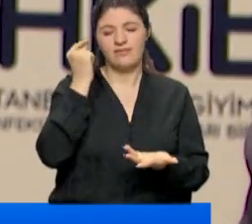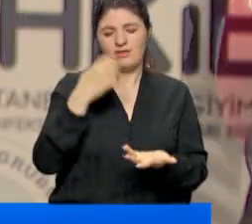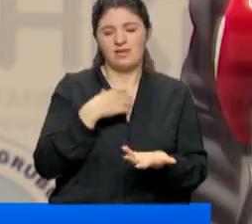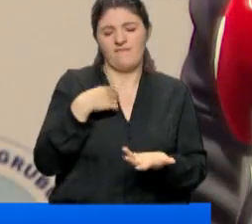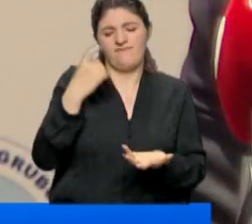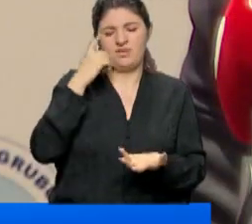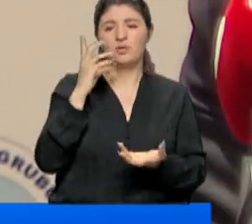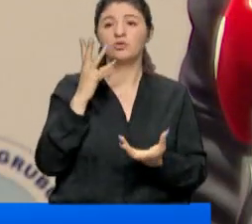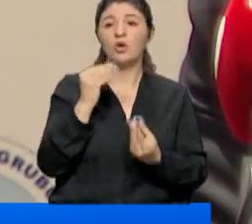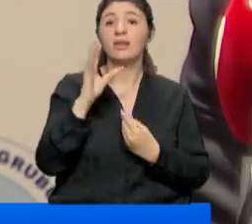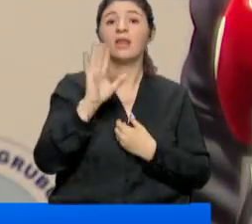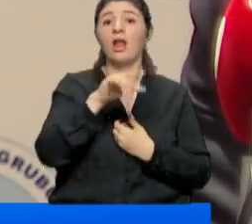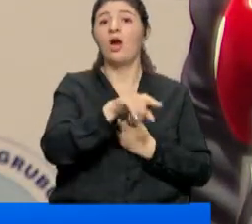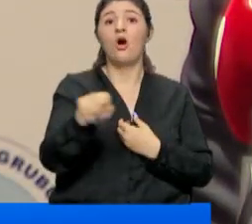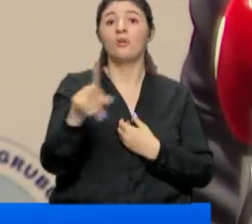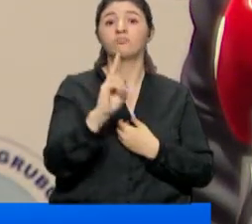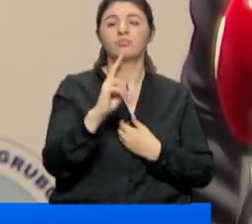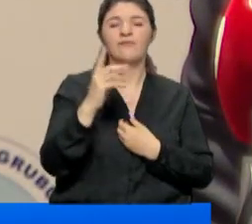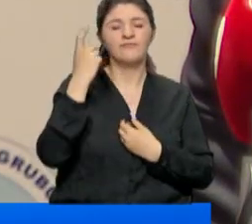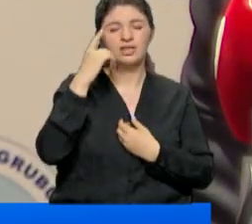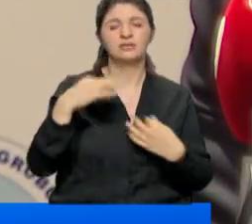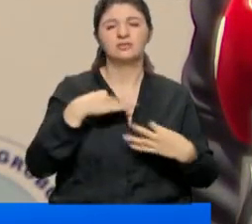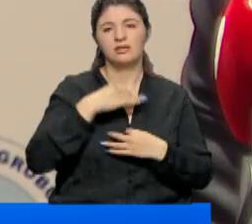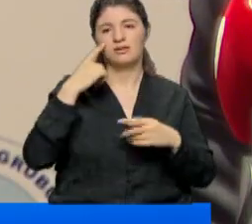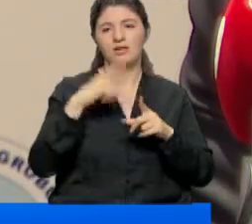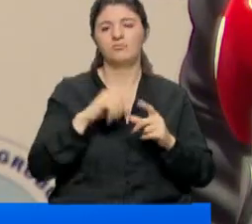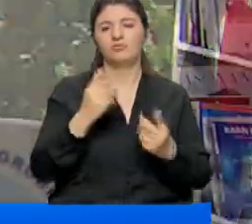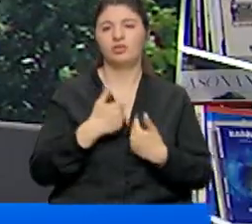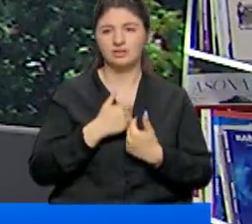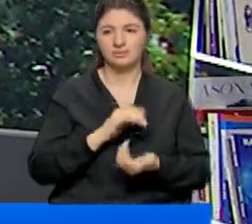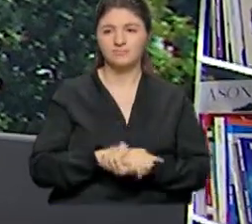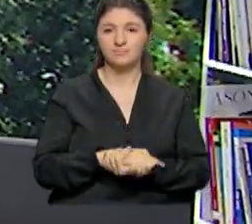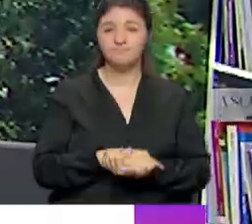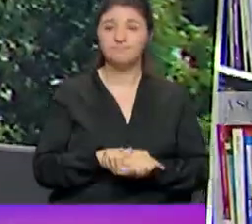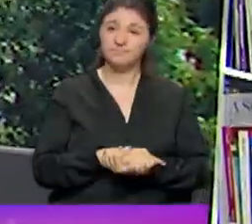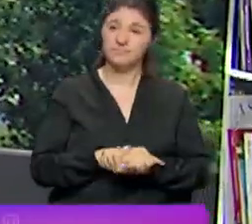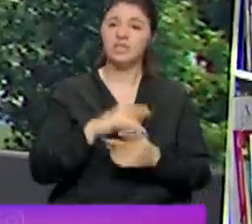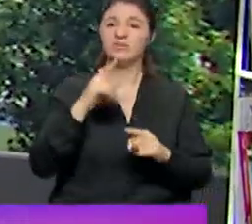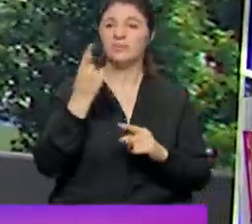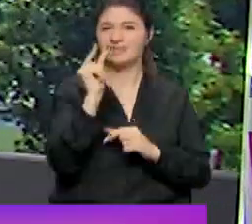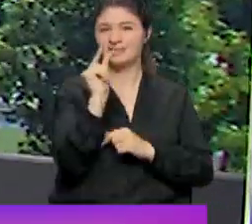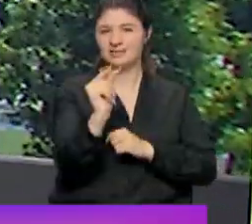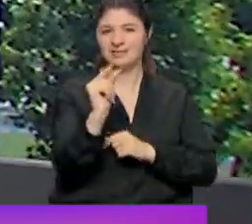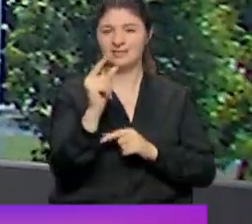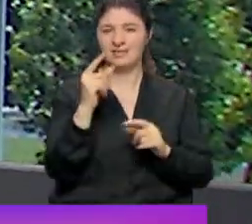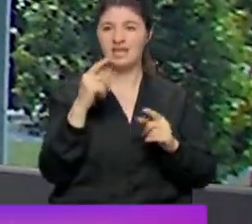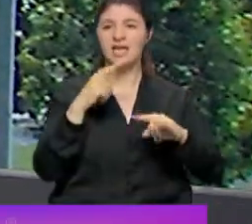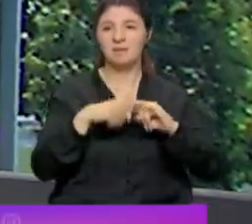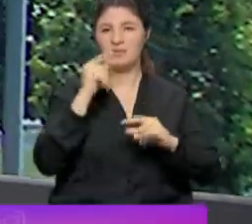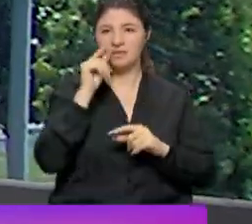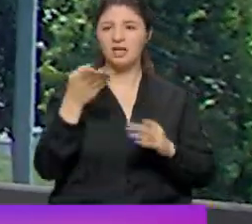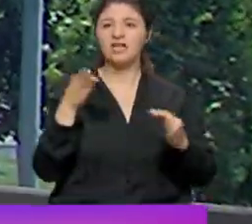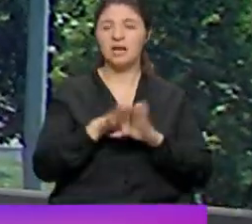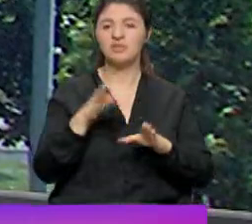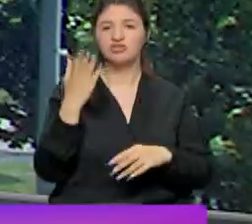fikrimiz de çok onların fikirlerini saygıyla takip edeceğiz şimdi bir dize Hilmi Yavuz'dan